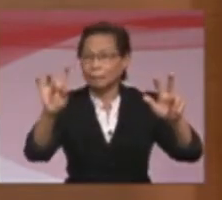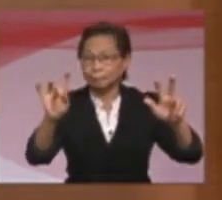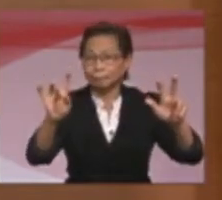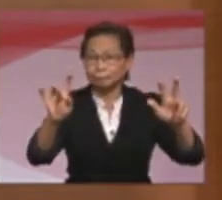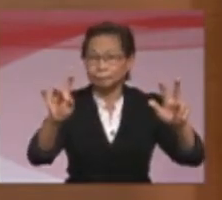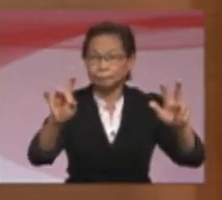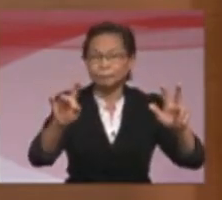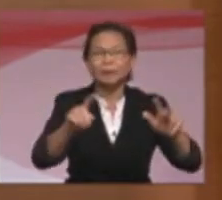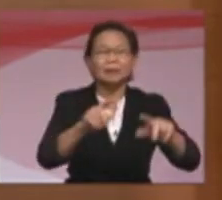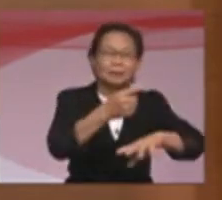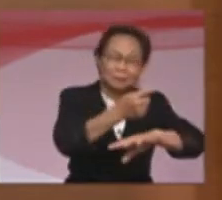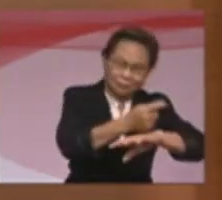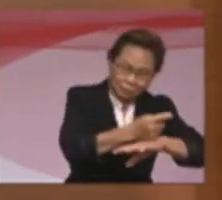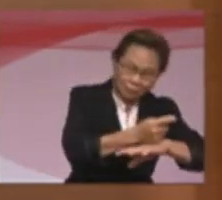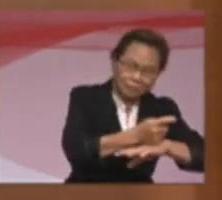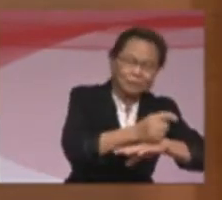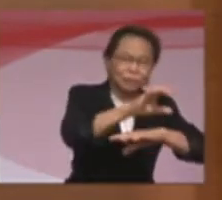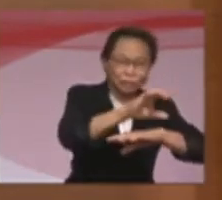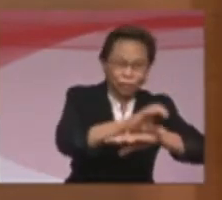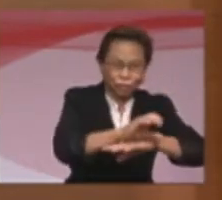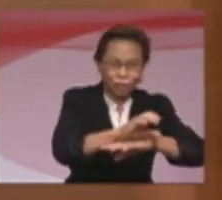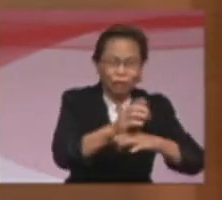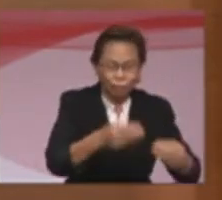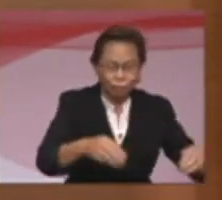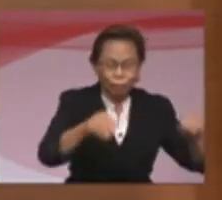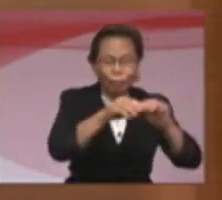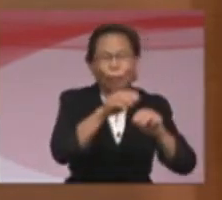3,938 tempat ibadah serta